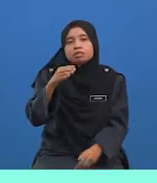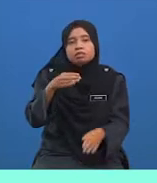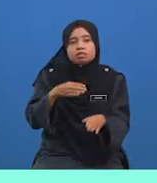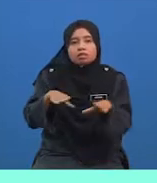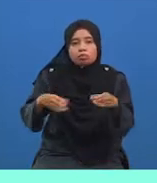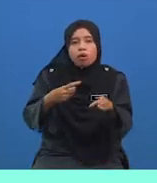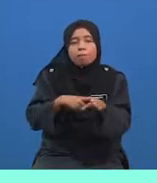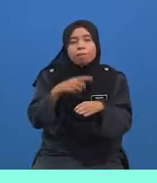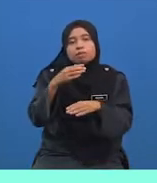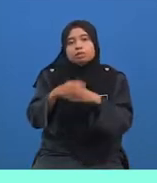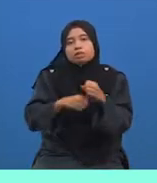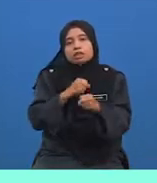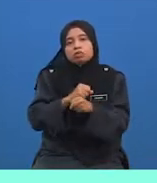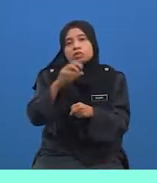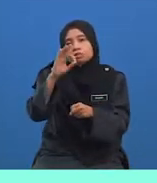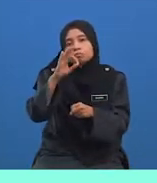pada tahun